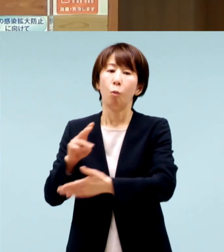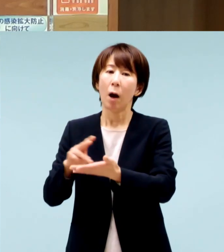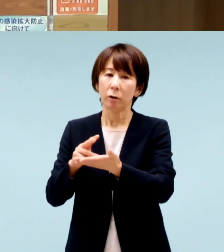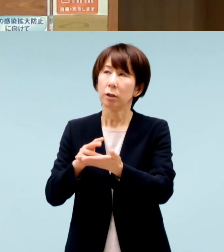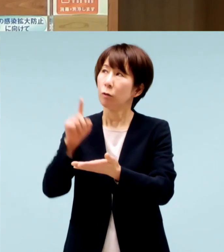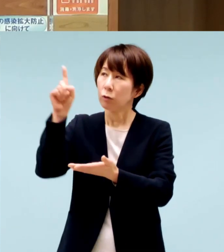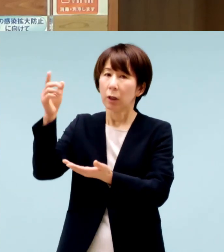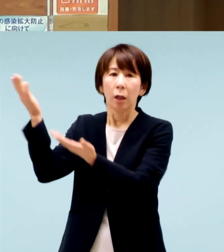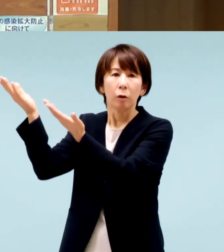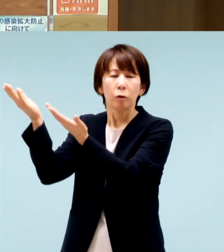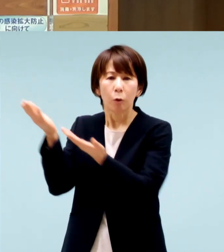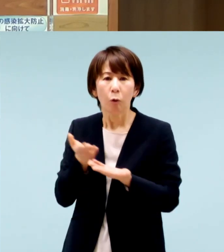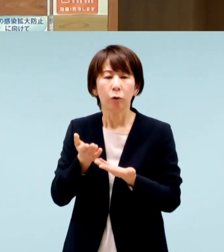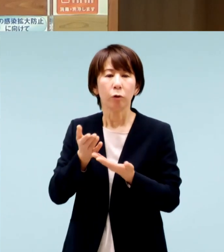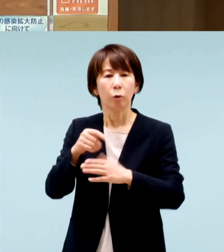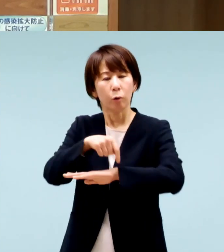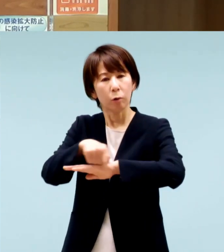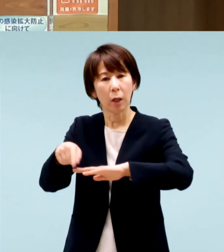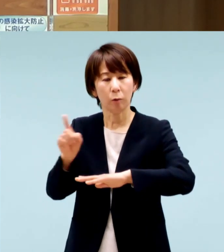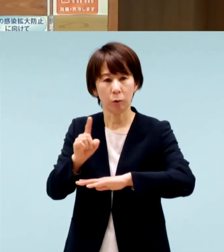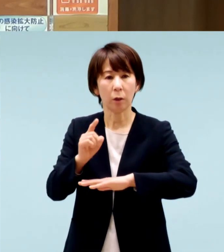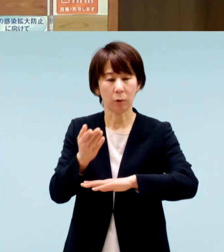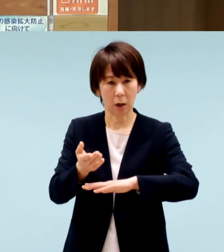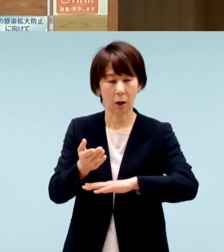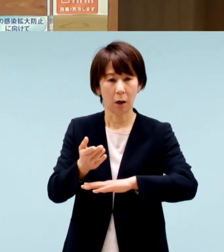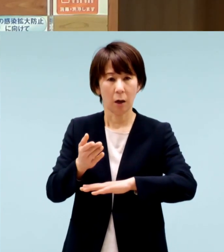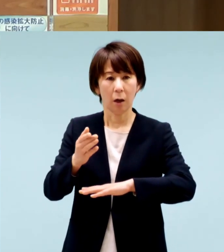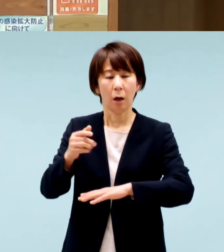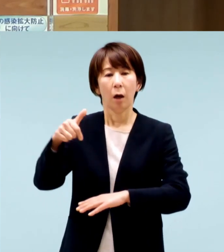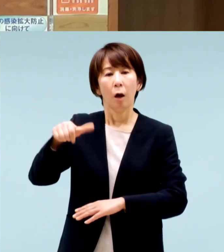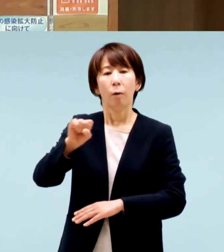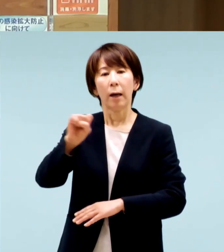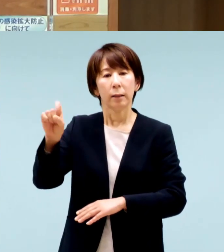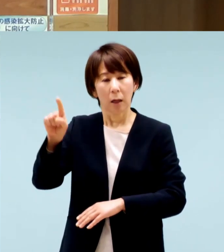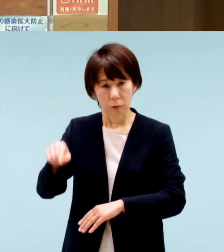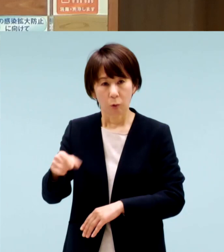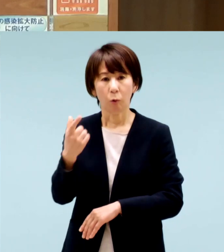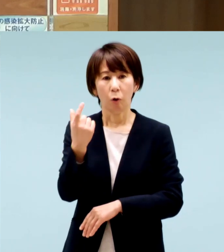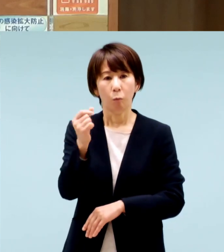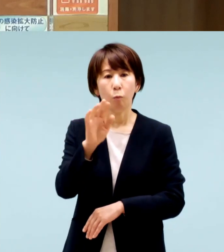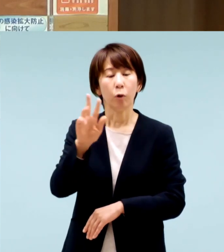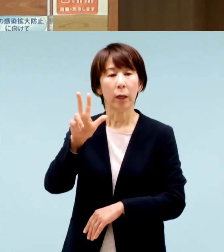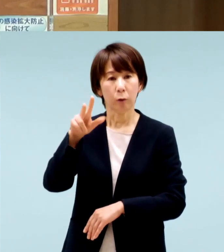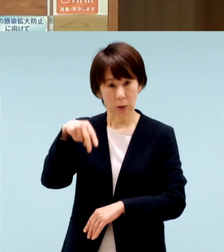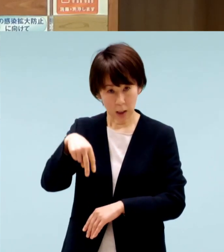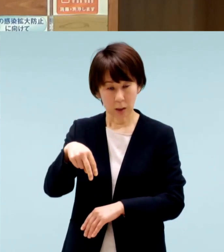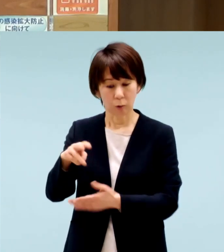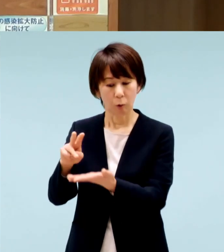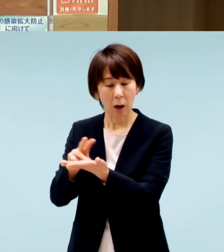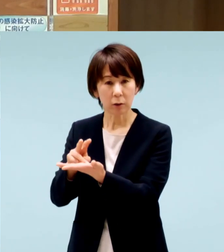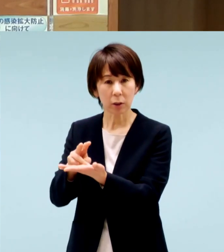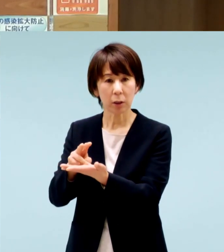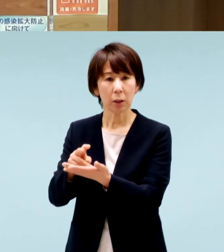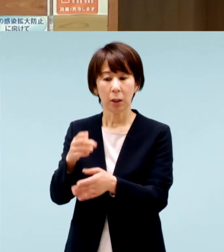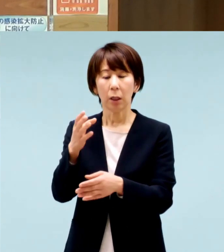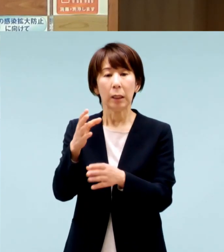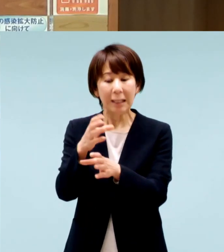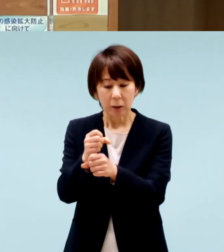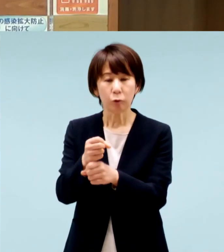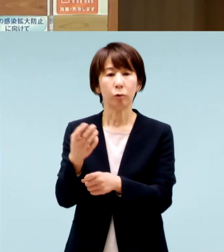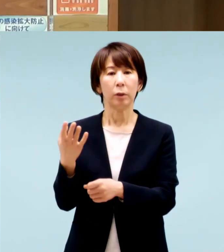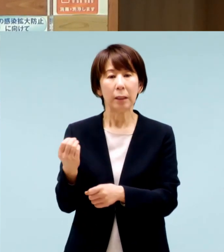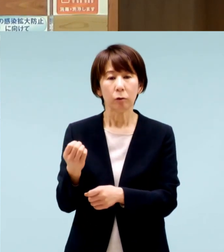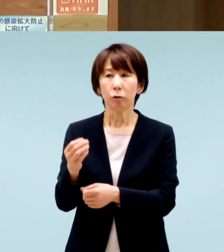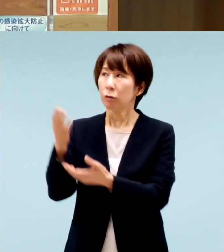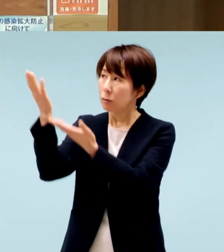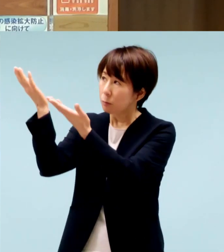モデルナがどれぐらい、この、いつ入ってくるのか、まあ、最初の、部分っていうのはこれでもう出てきてるん